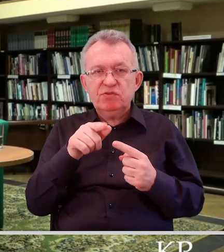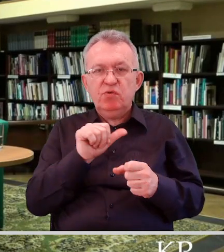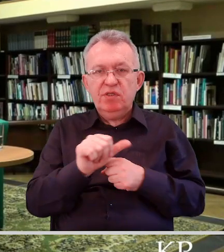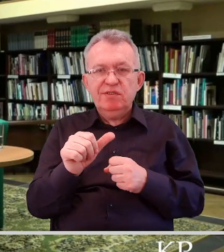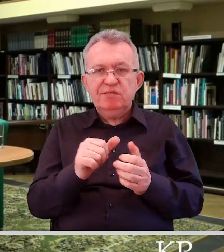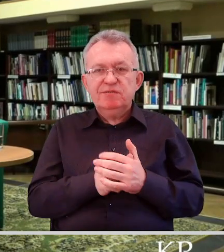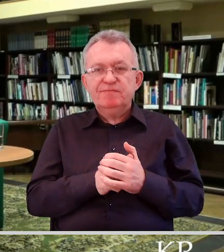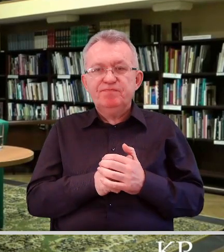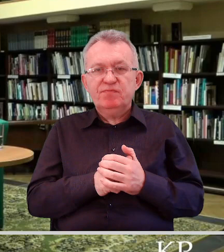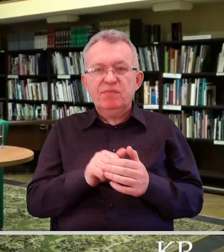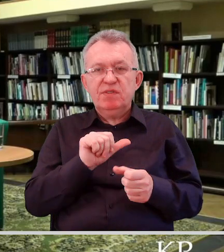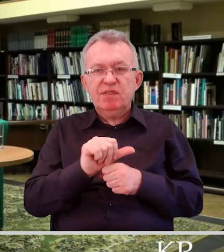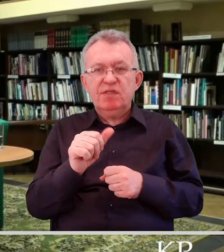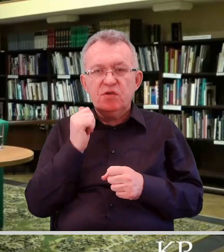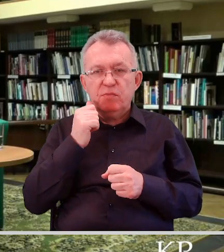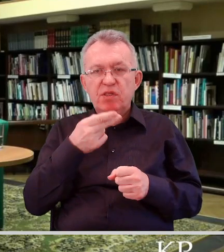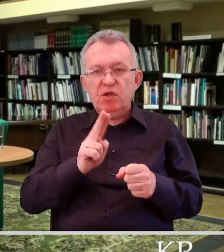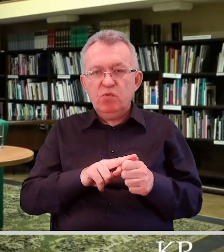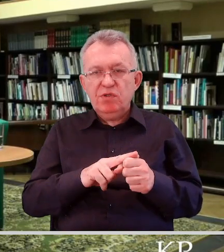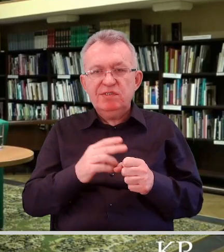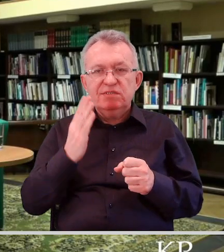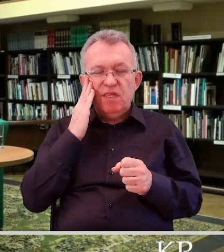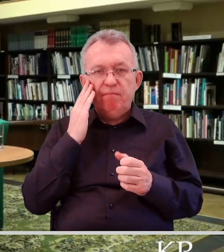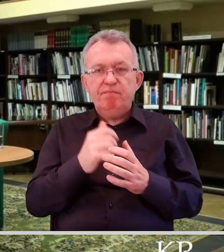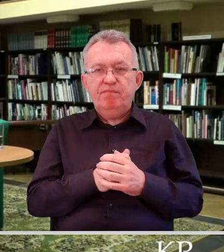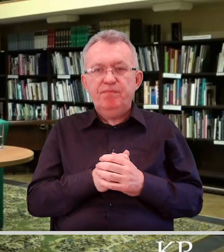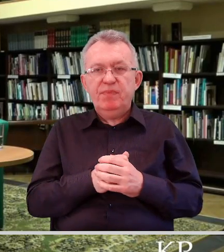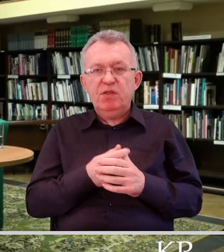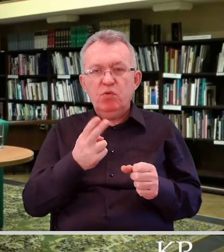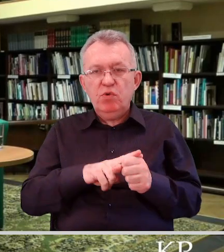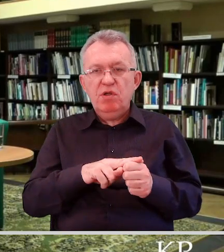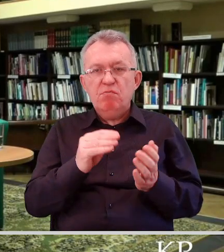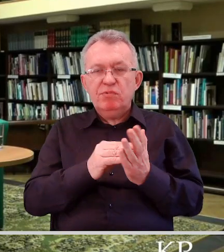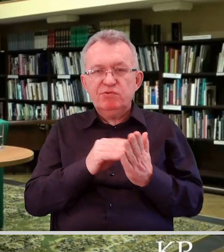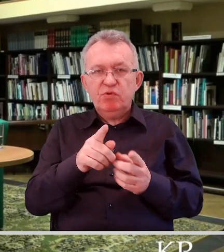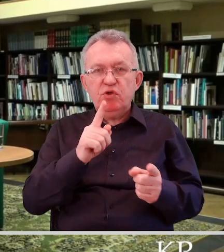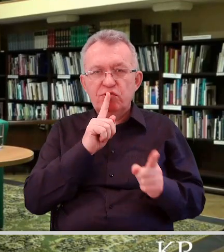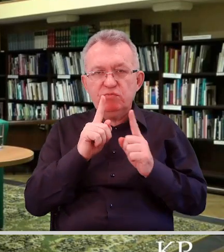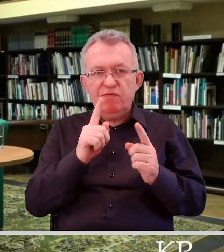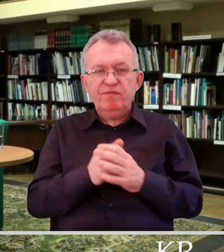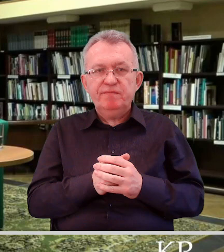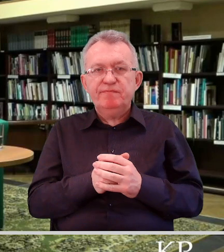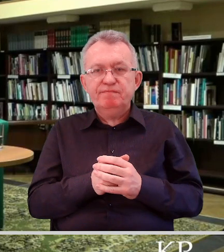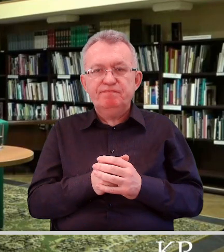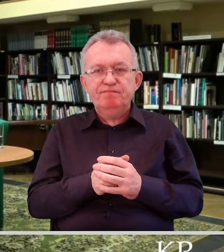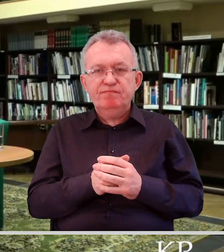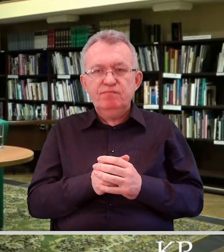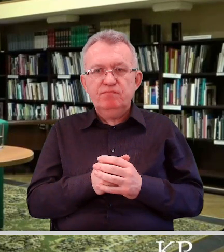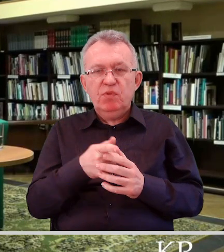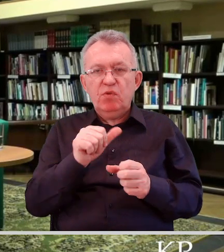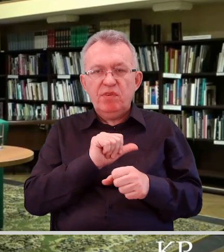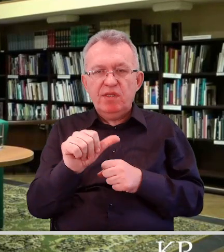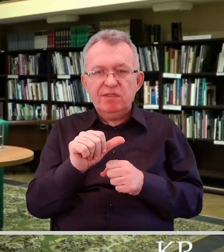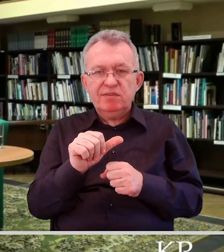jest jedna z kobiet, które znam i które potrzebują takiej rozmowy po prostu. Że to nie jest jakaś